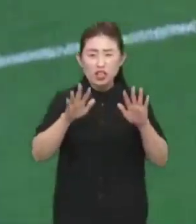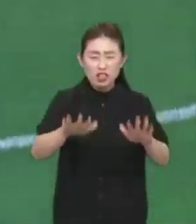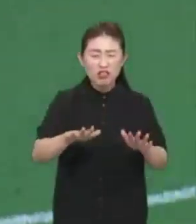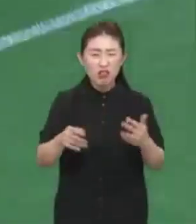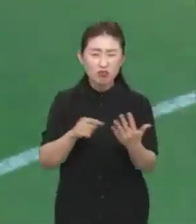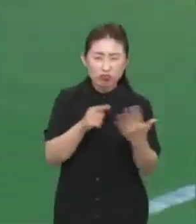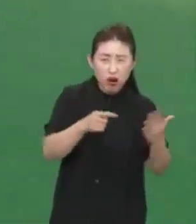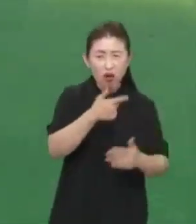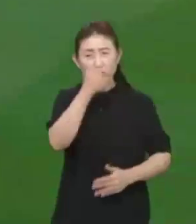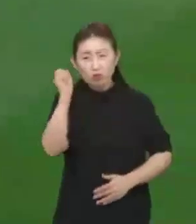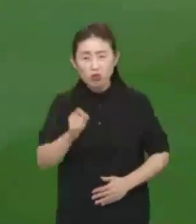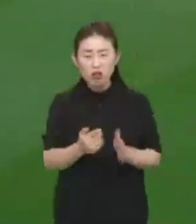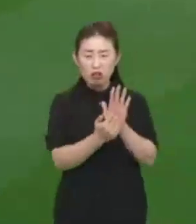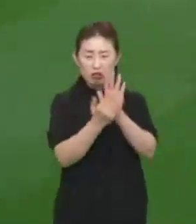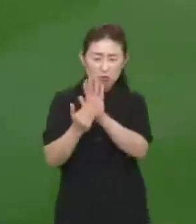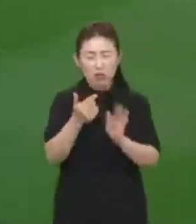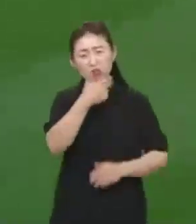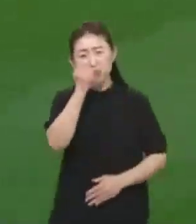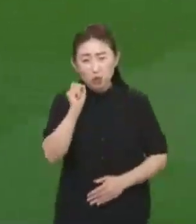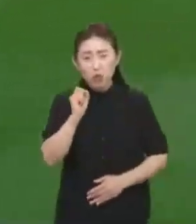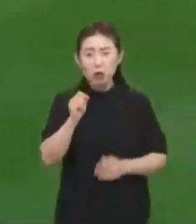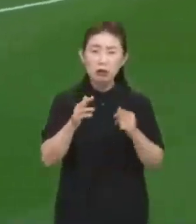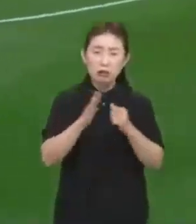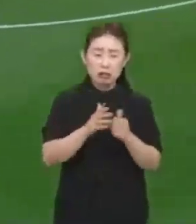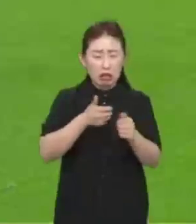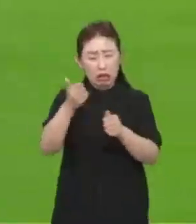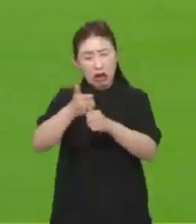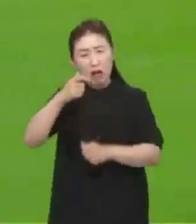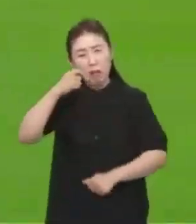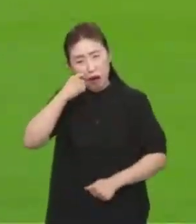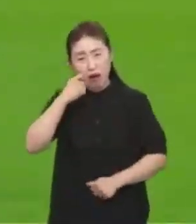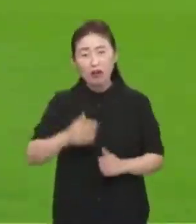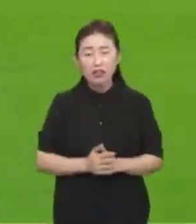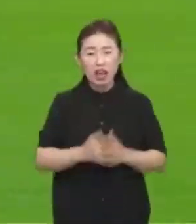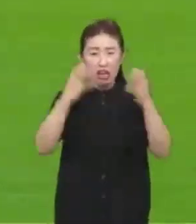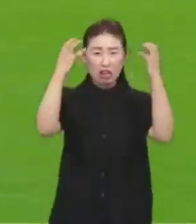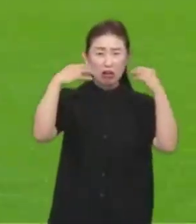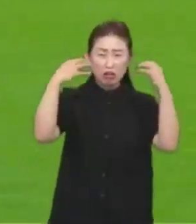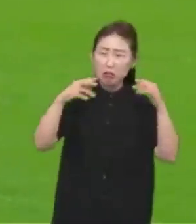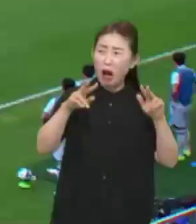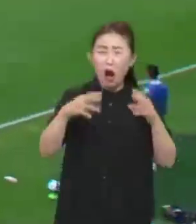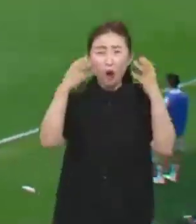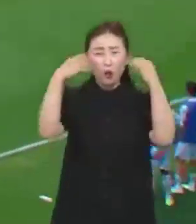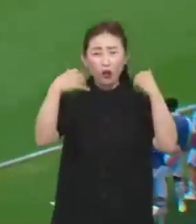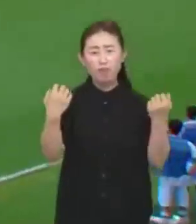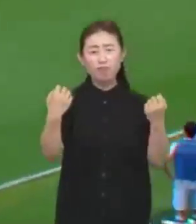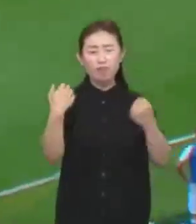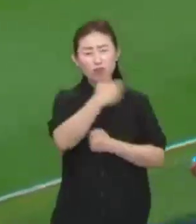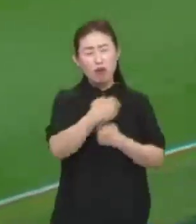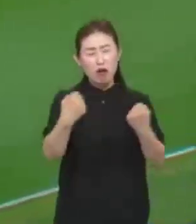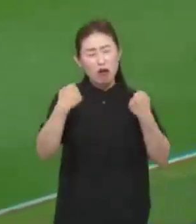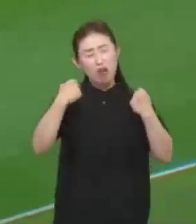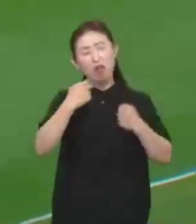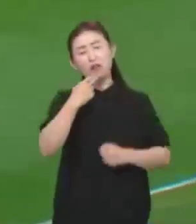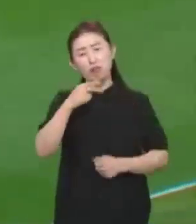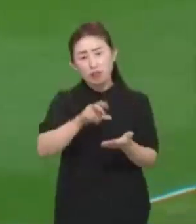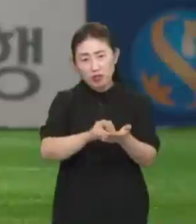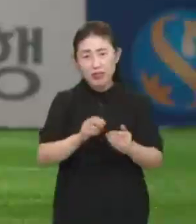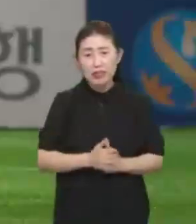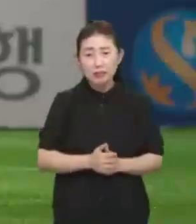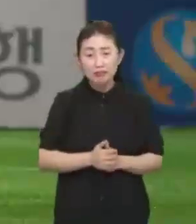공격과 수비 집중력 저하로 좀처럼 경기력이 나아지지 않고 있는 데다 여름철 체력 문제까지 더해졌습니다. 이런